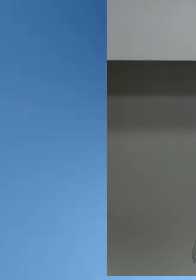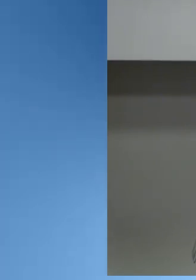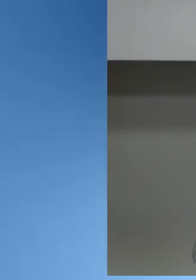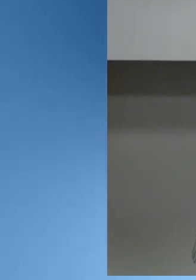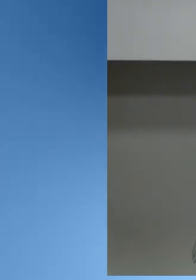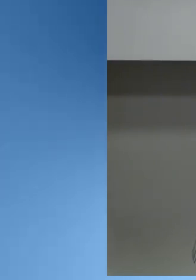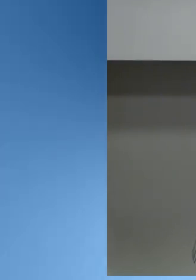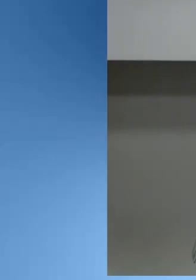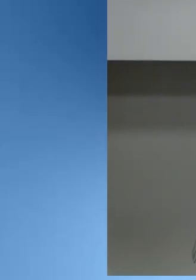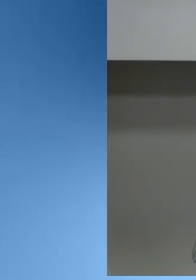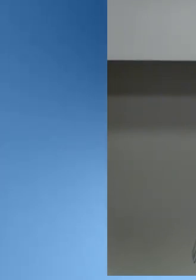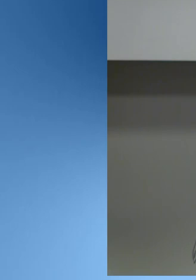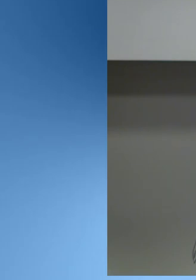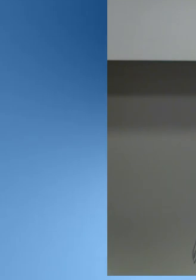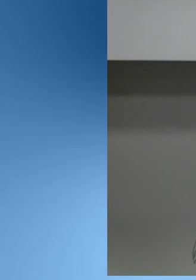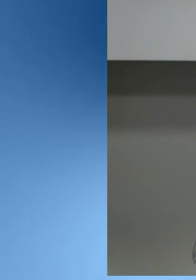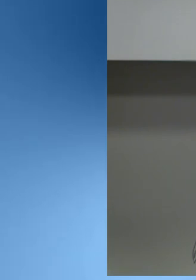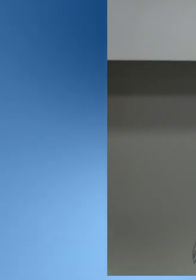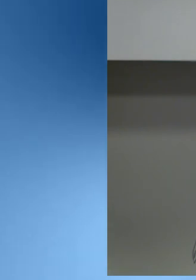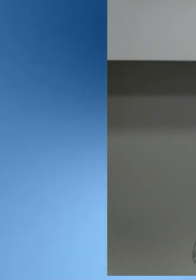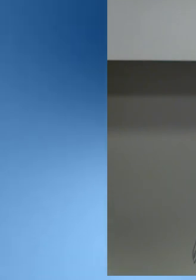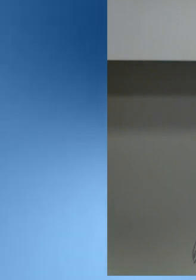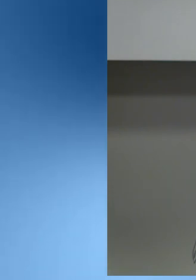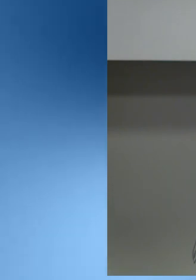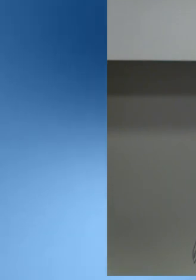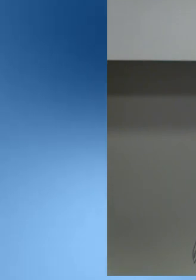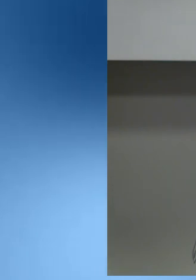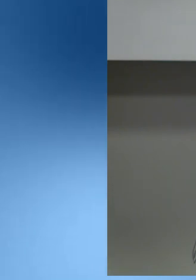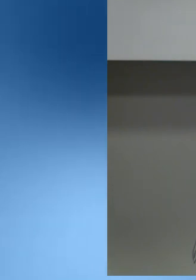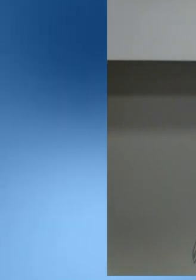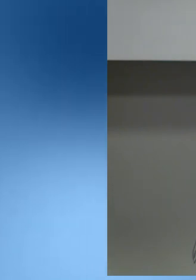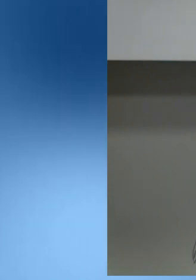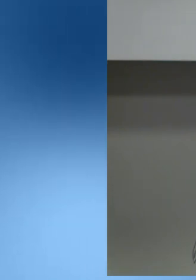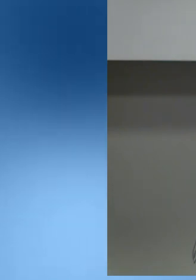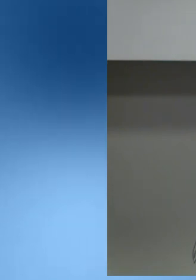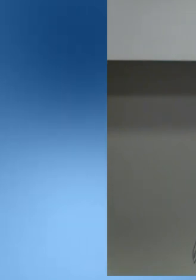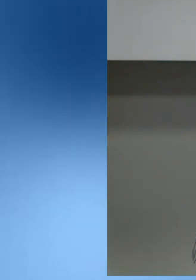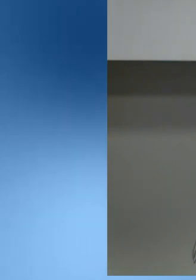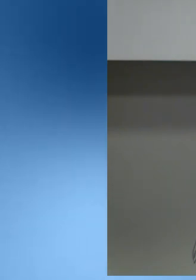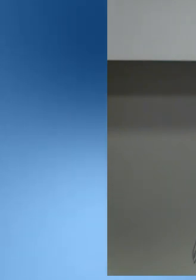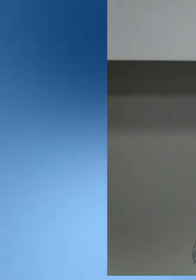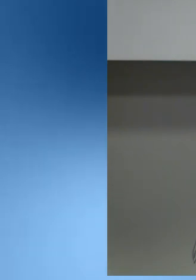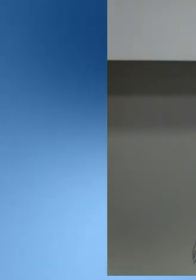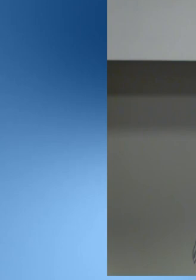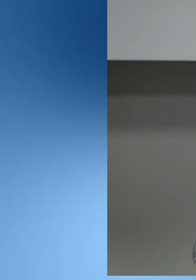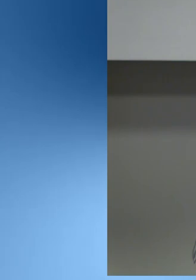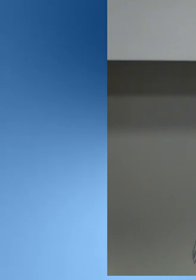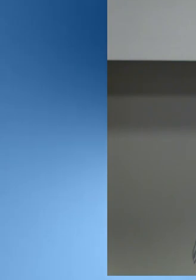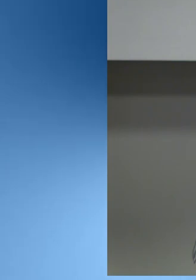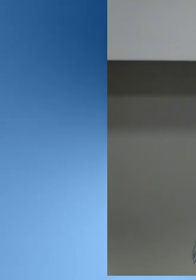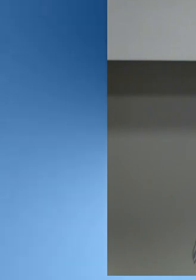machin en pratique comme le les rapports sur l'égalité famhom comme les rapports sur développement